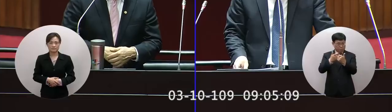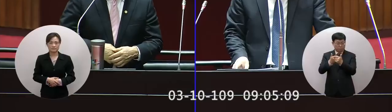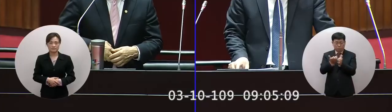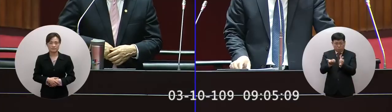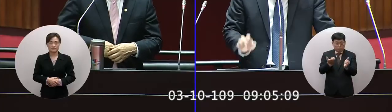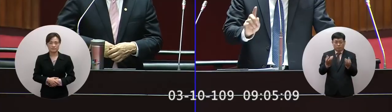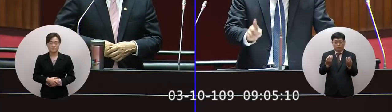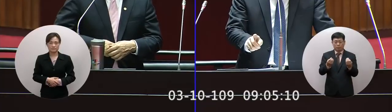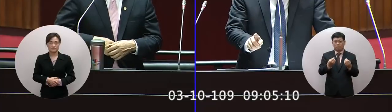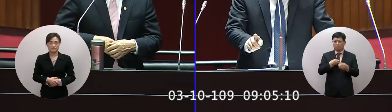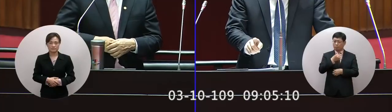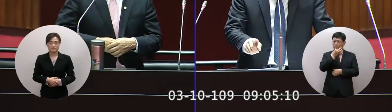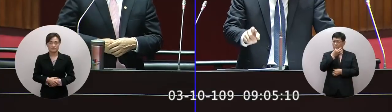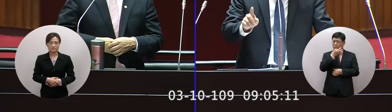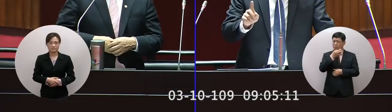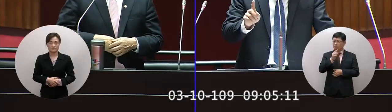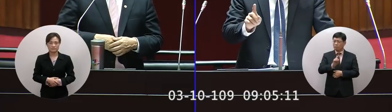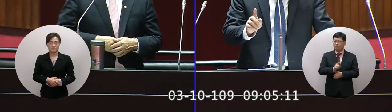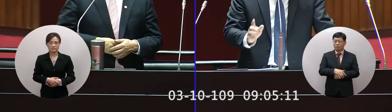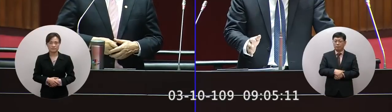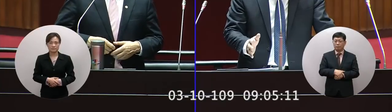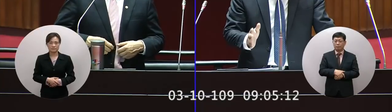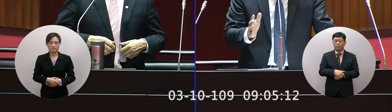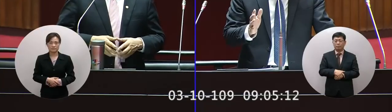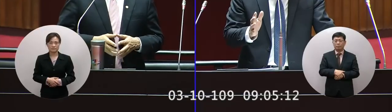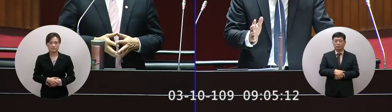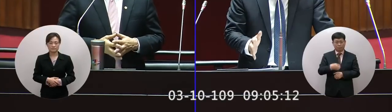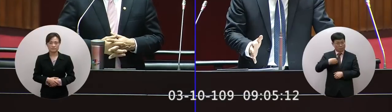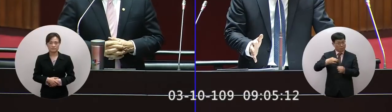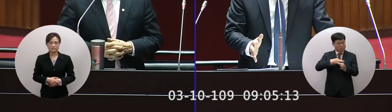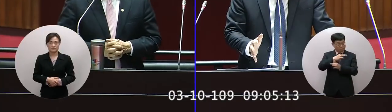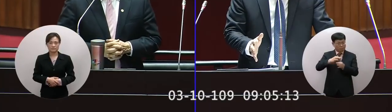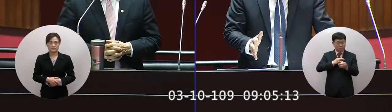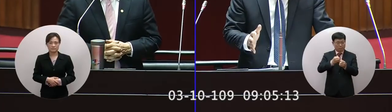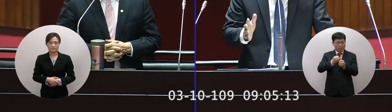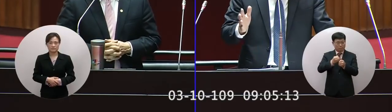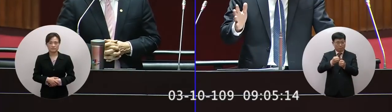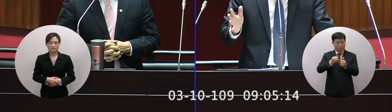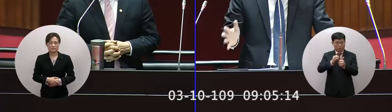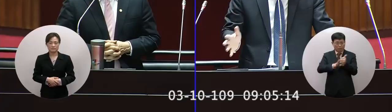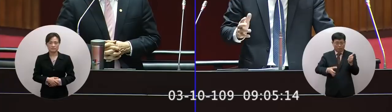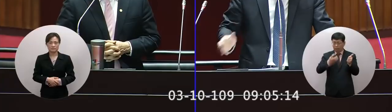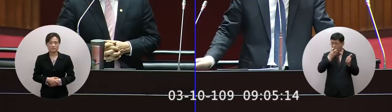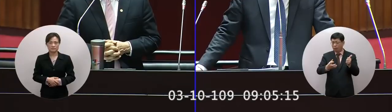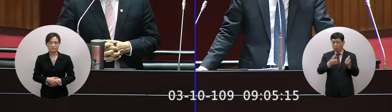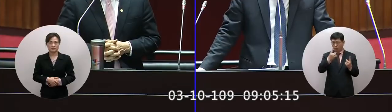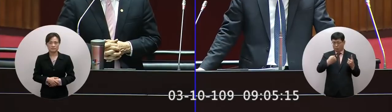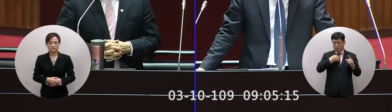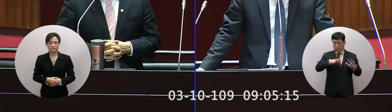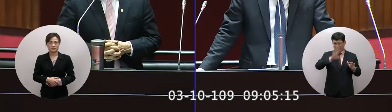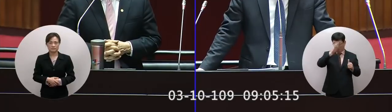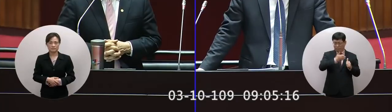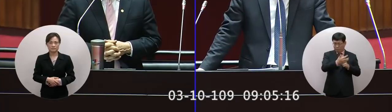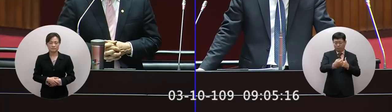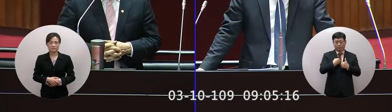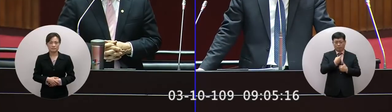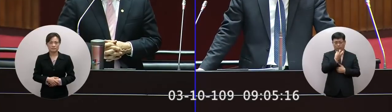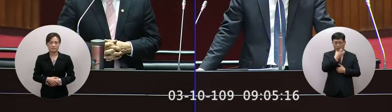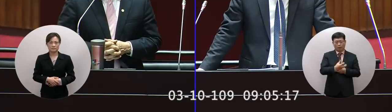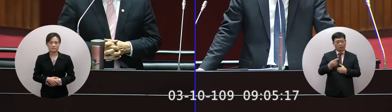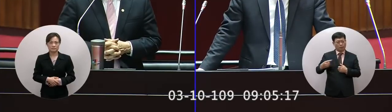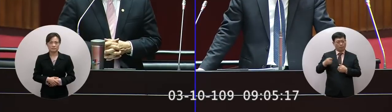时候，我担心的是到时候我们的经济的伤害绝对大于我们在疫情上面的受